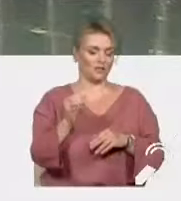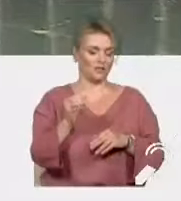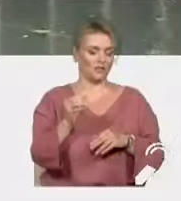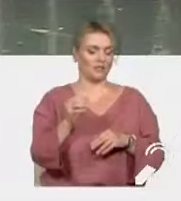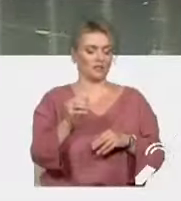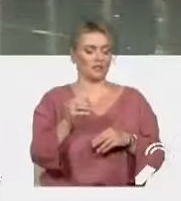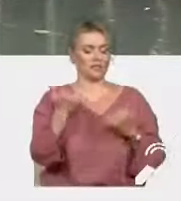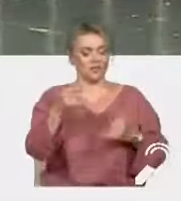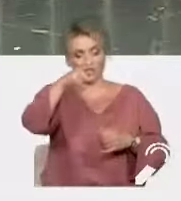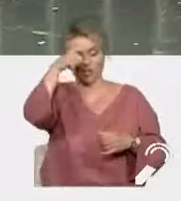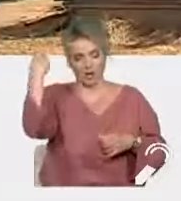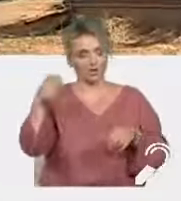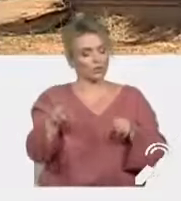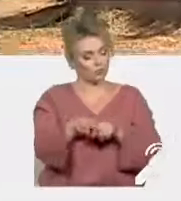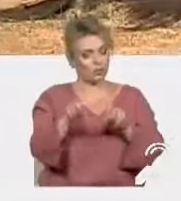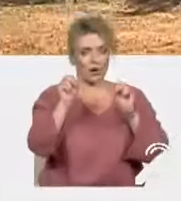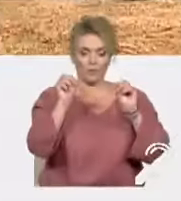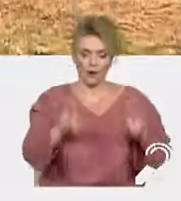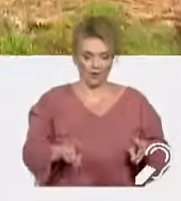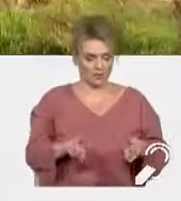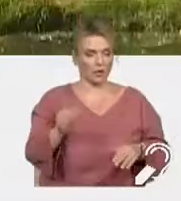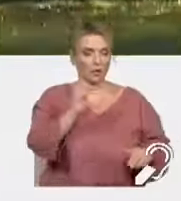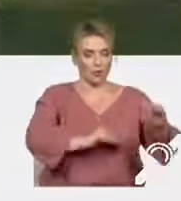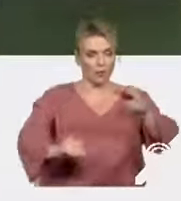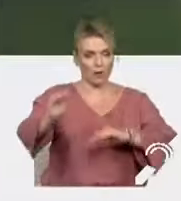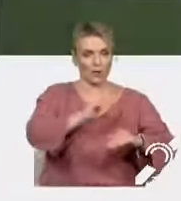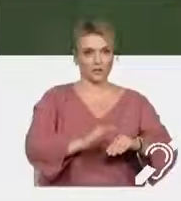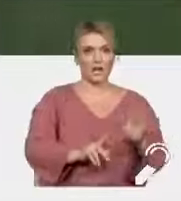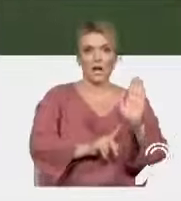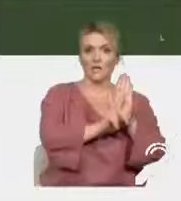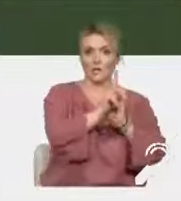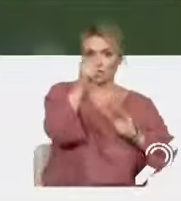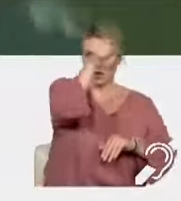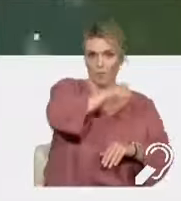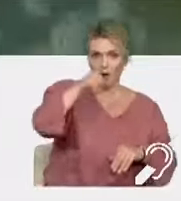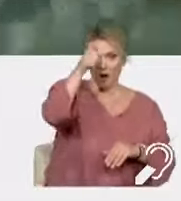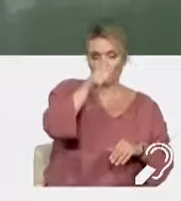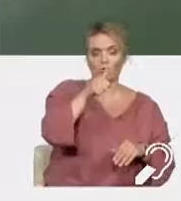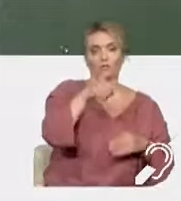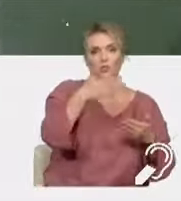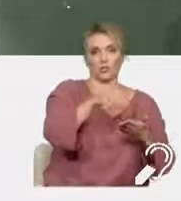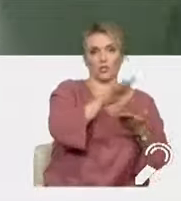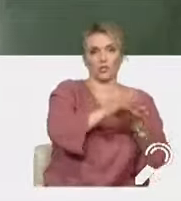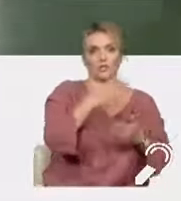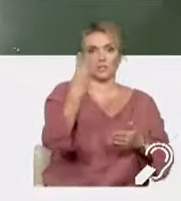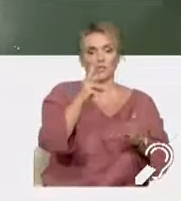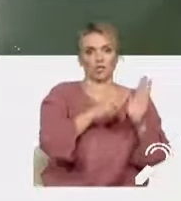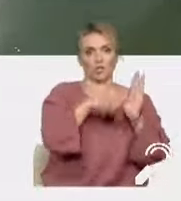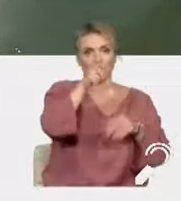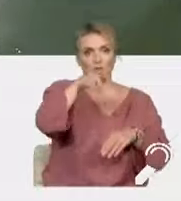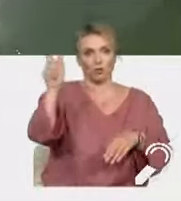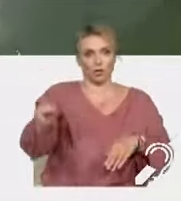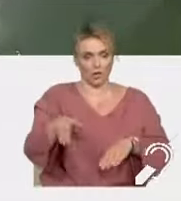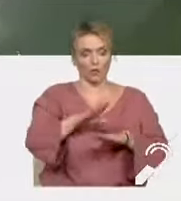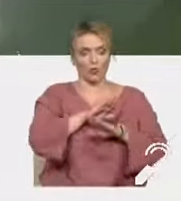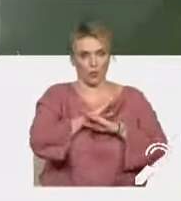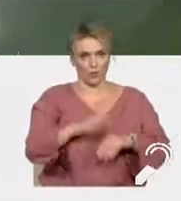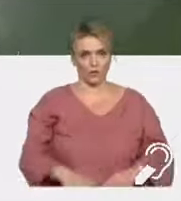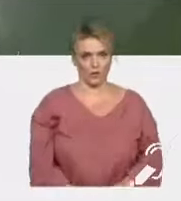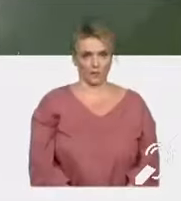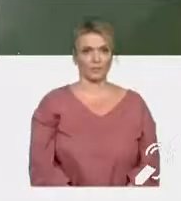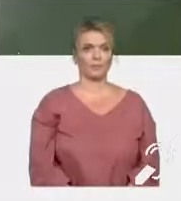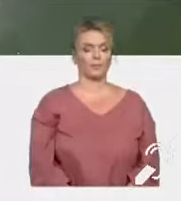evita un șoc termic de la începutul anului 36 de oameni printre care șase minori și au pierdut viața în lacurile